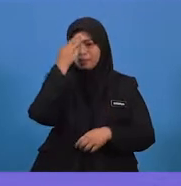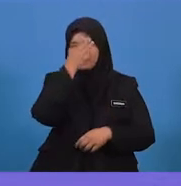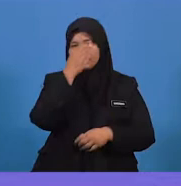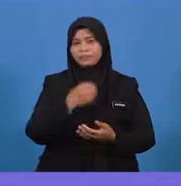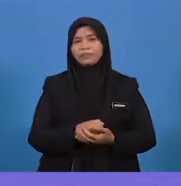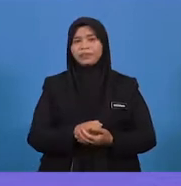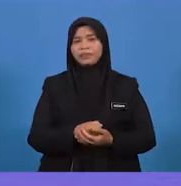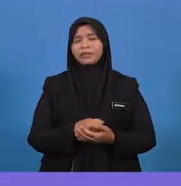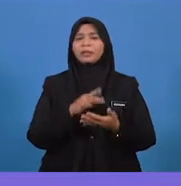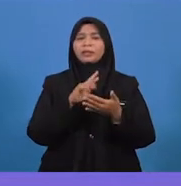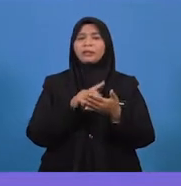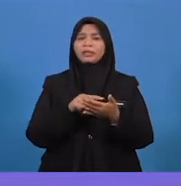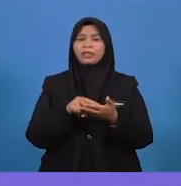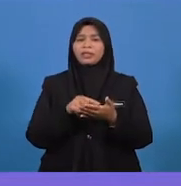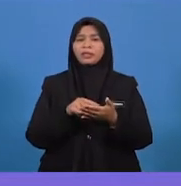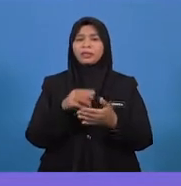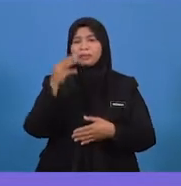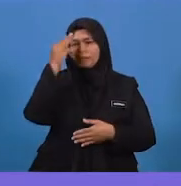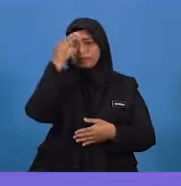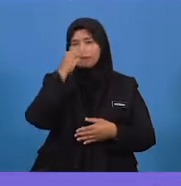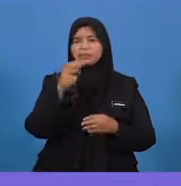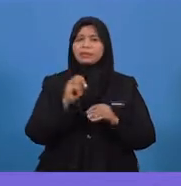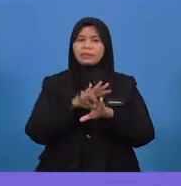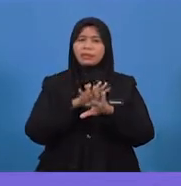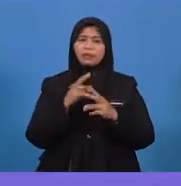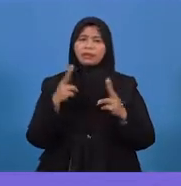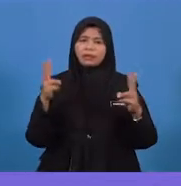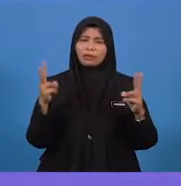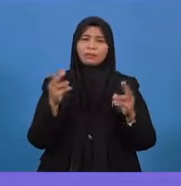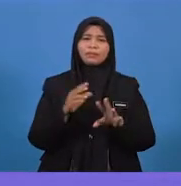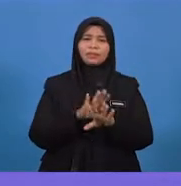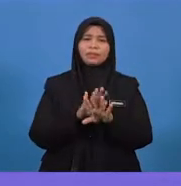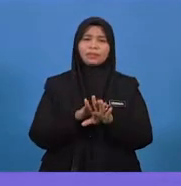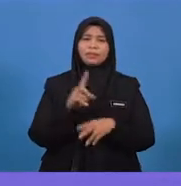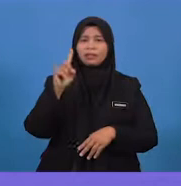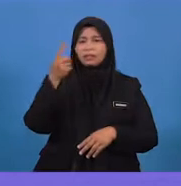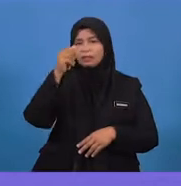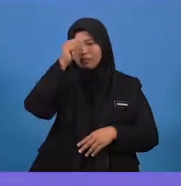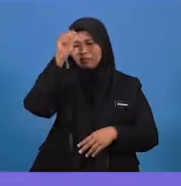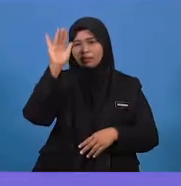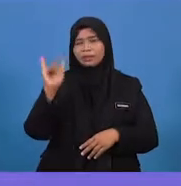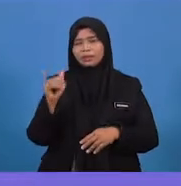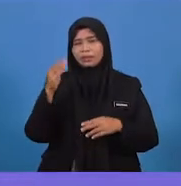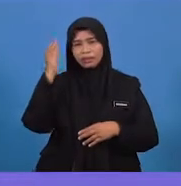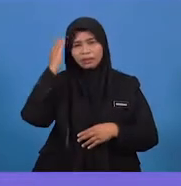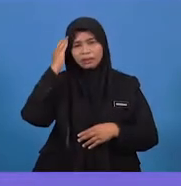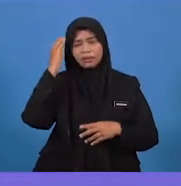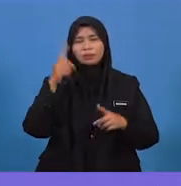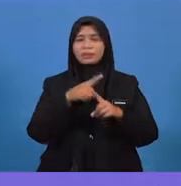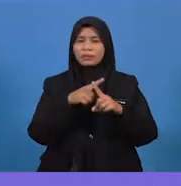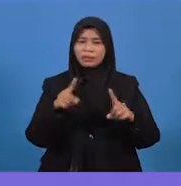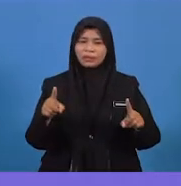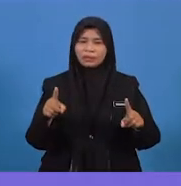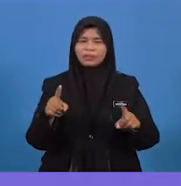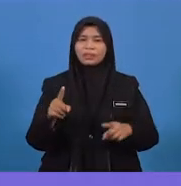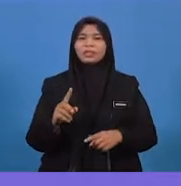Murid-murid, bilangan malaikat sebenarnya tersangatlah banyak. Hanya Allah yang mengetahuinya. Akan